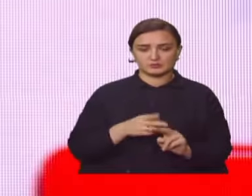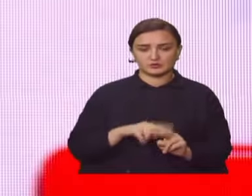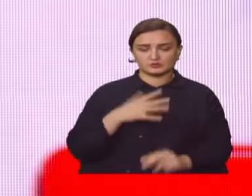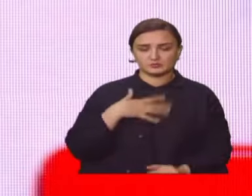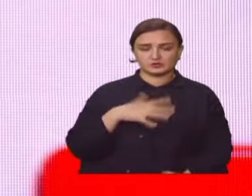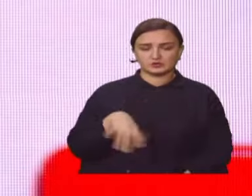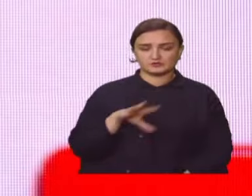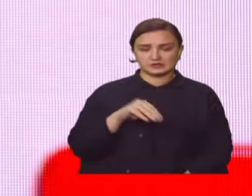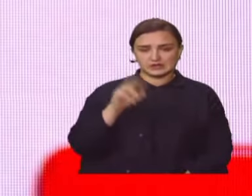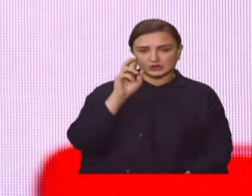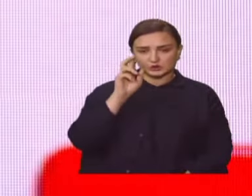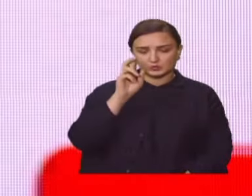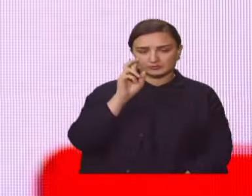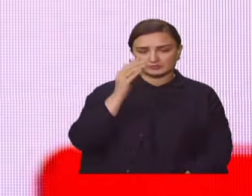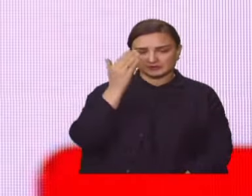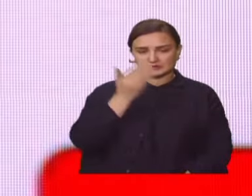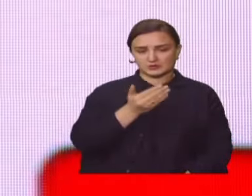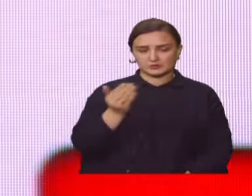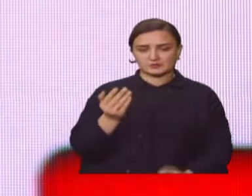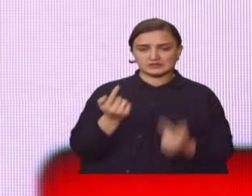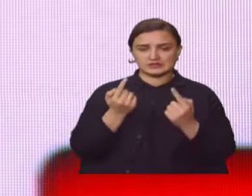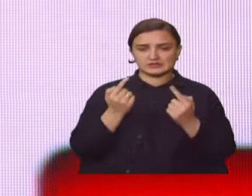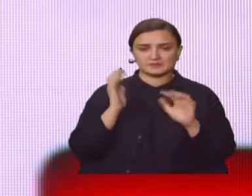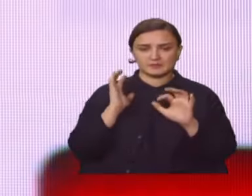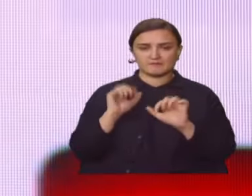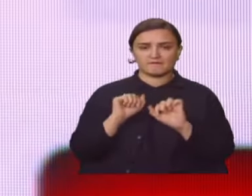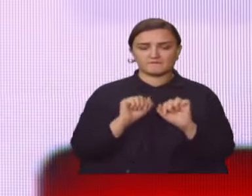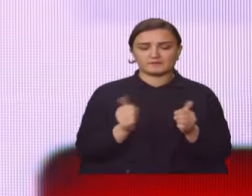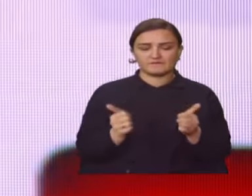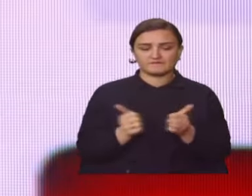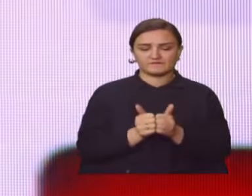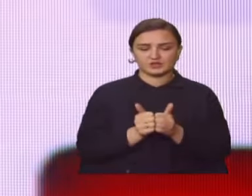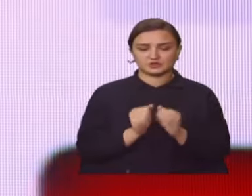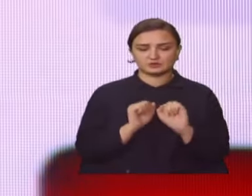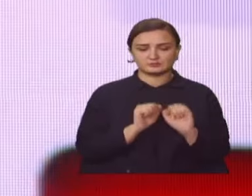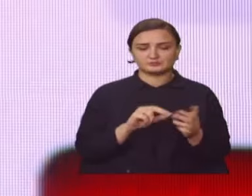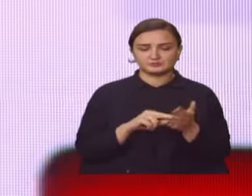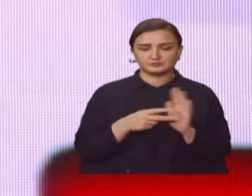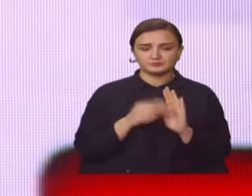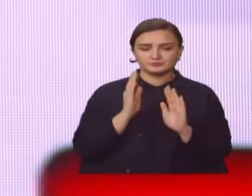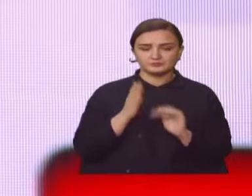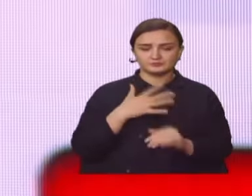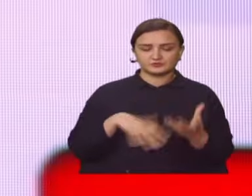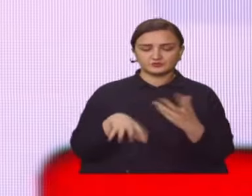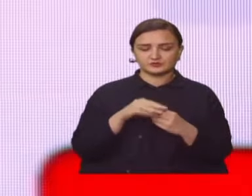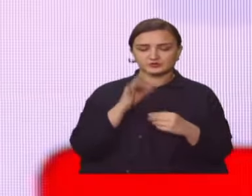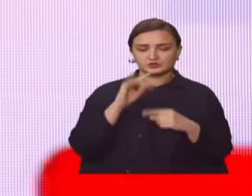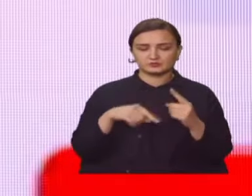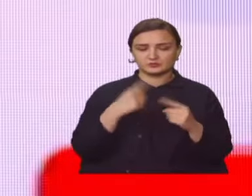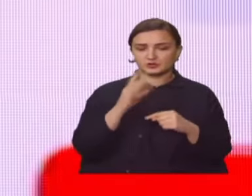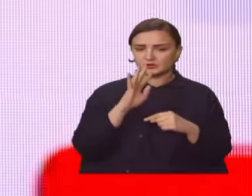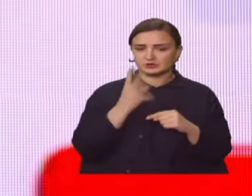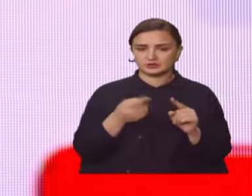ჩვენი ხელისუფლება საზოგადოების უდიდესი მხარდაჭერით და გვერდში დგომით გეგმავთ, რომ ჩვენთვის შემდეგი 4